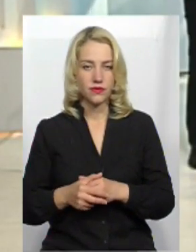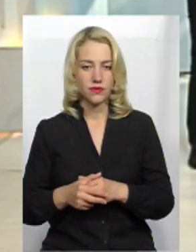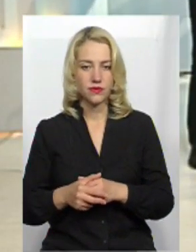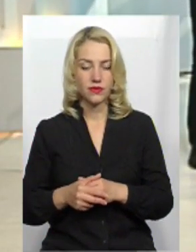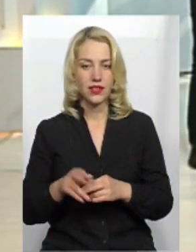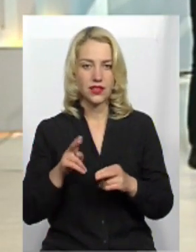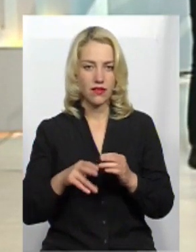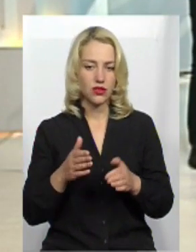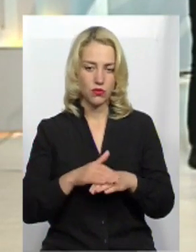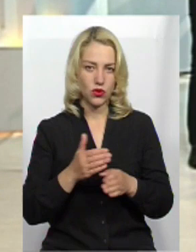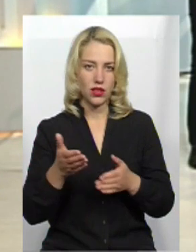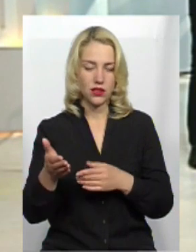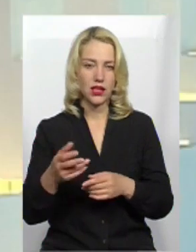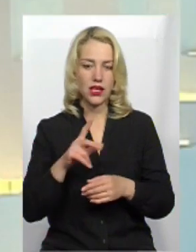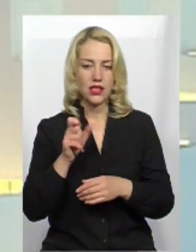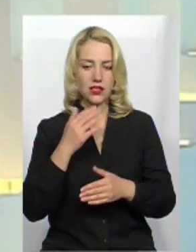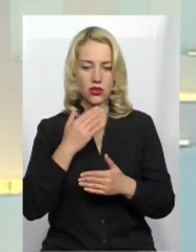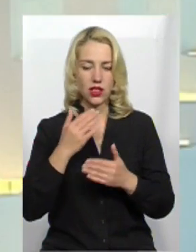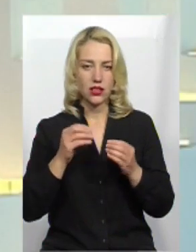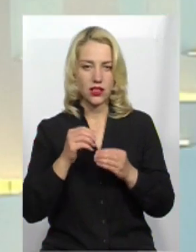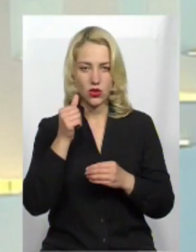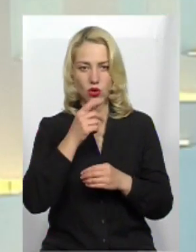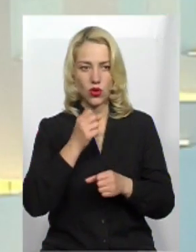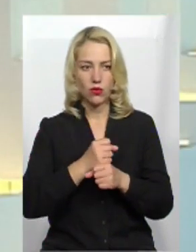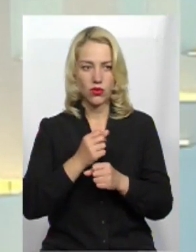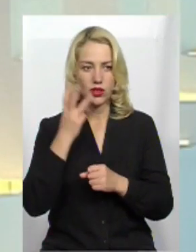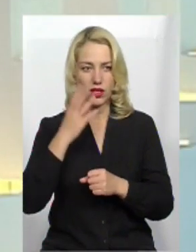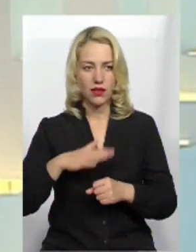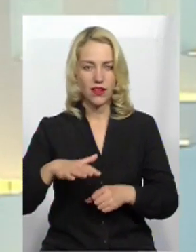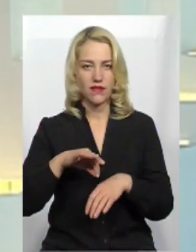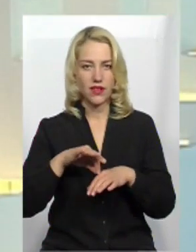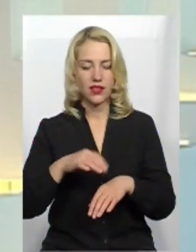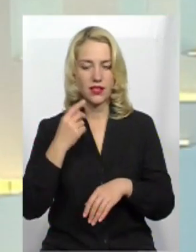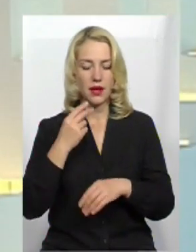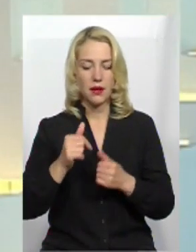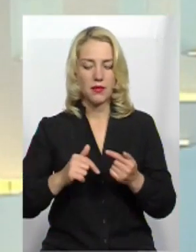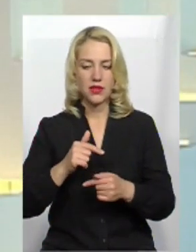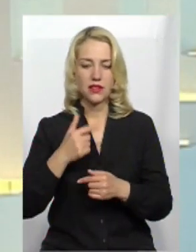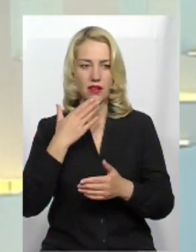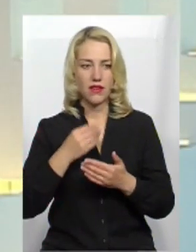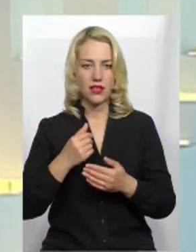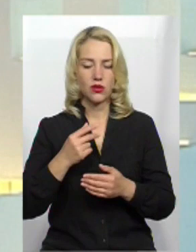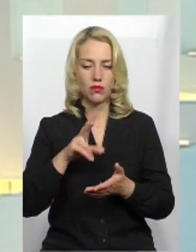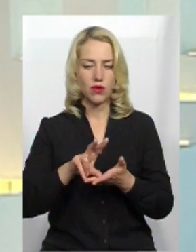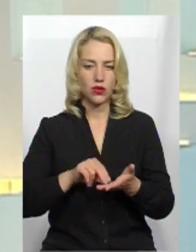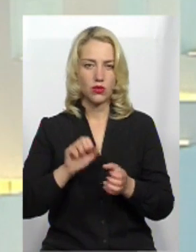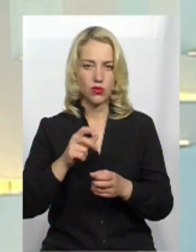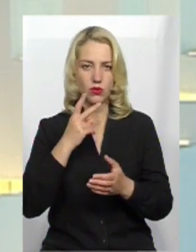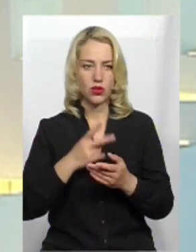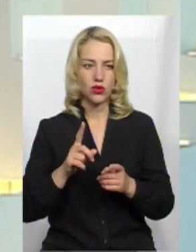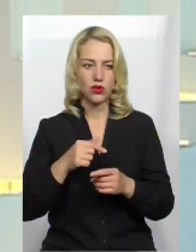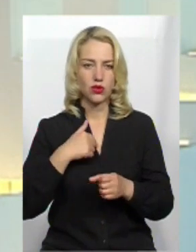Завершіть свою думку, будь ласка. За останні 10 років роботи на Хмельниччині, ведення бізнесу, я на власному прикладу можу показати, що я